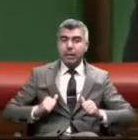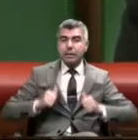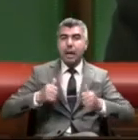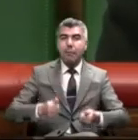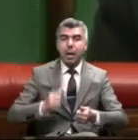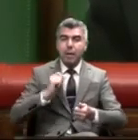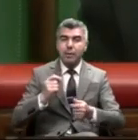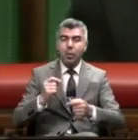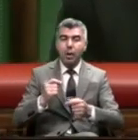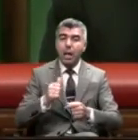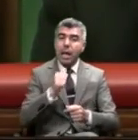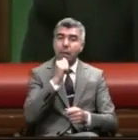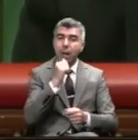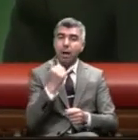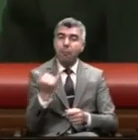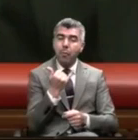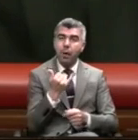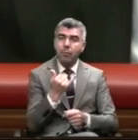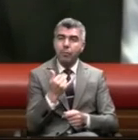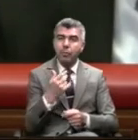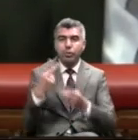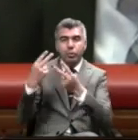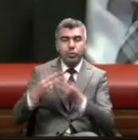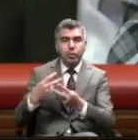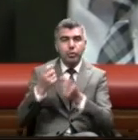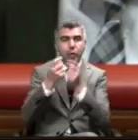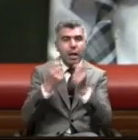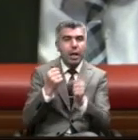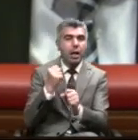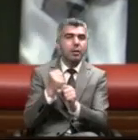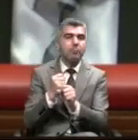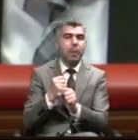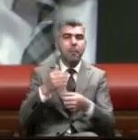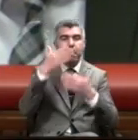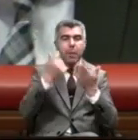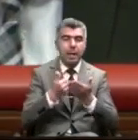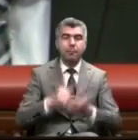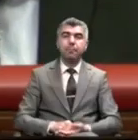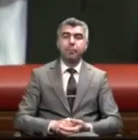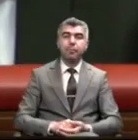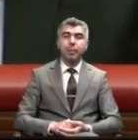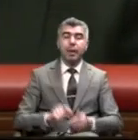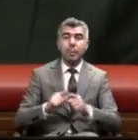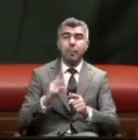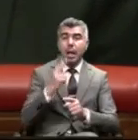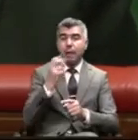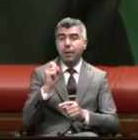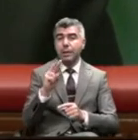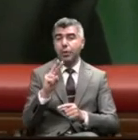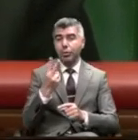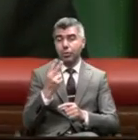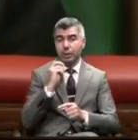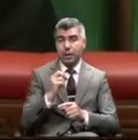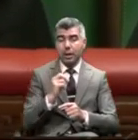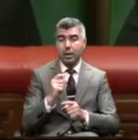الموارد المائيه وتحفيز الاستثمارات ومن هذا المنطلق ورغم ان السنه 22 كانت